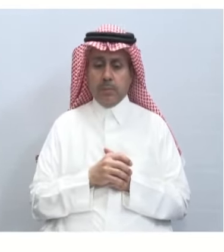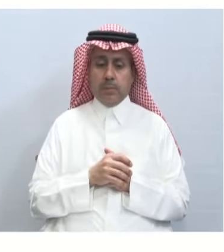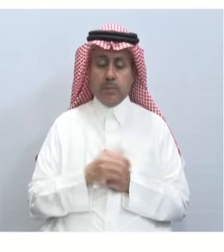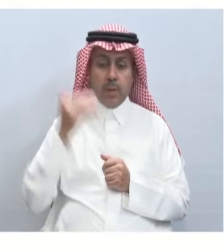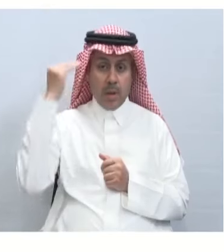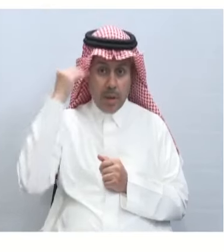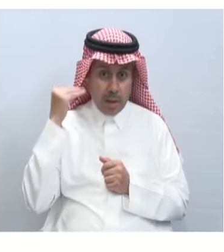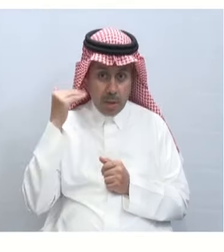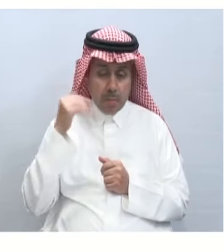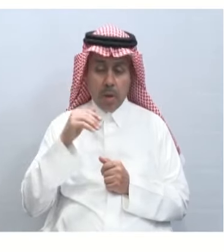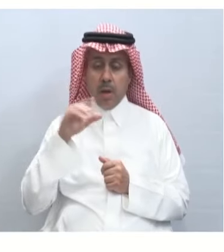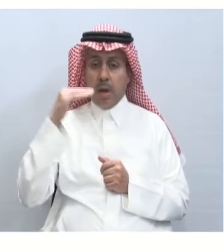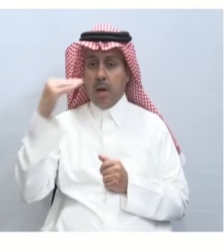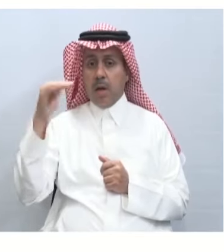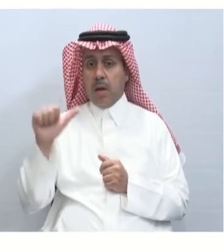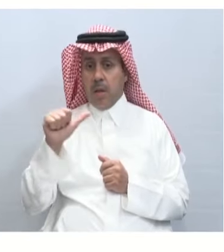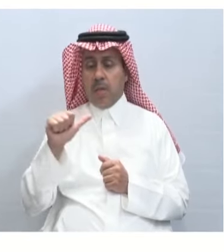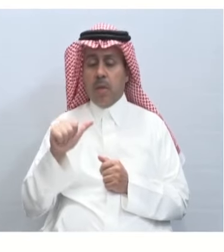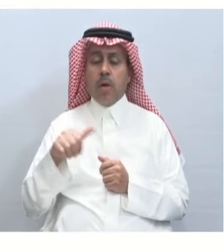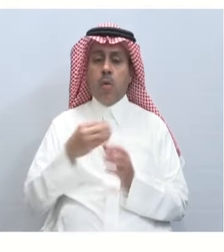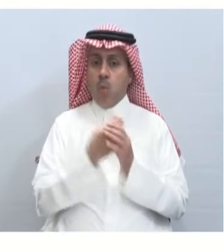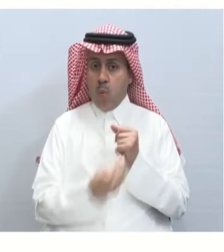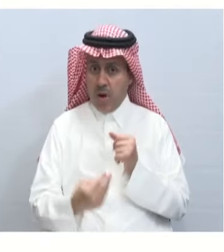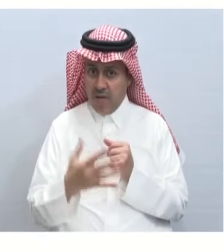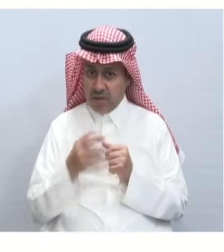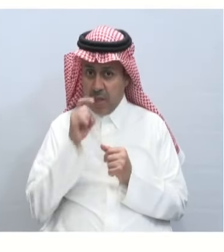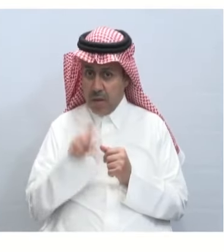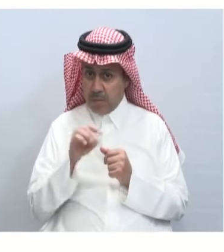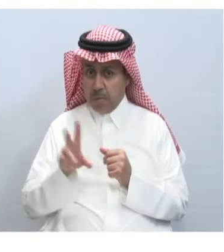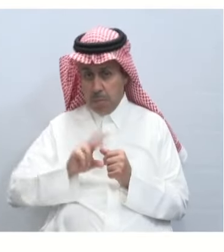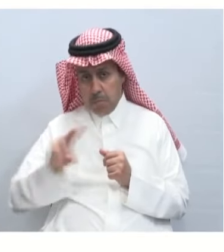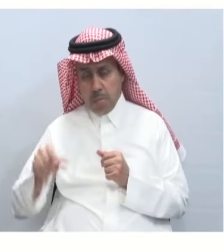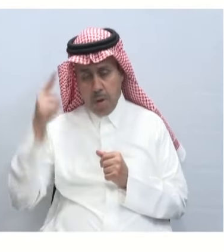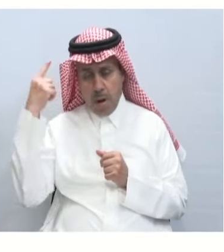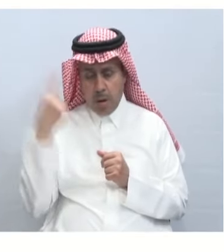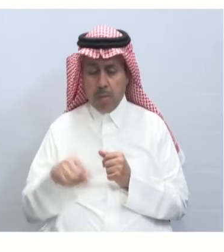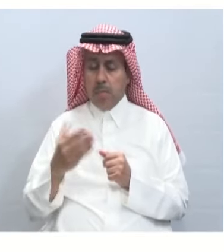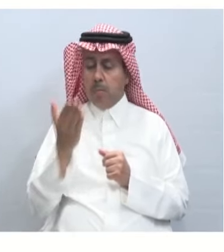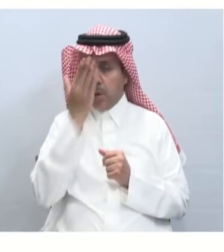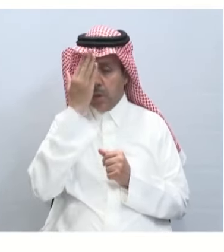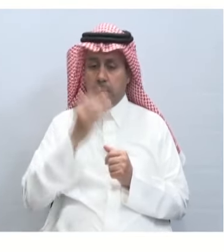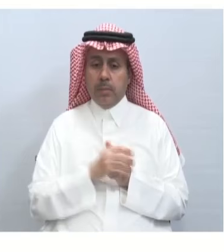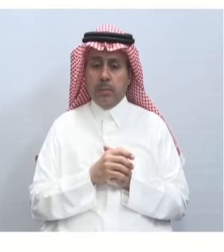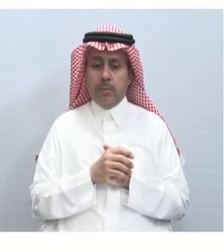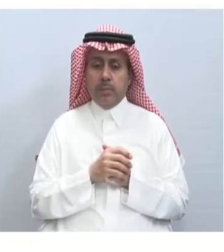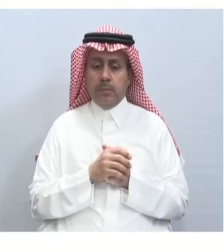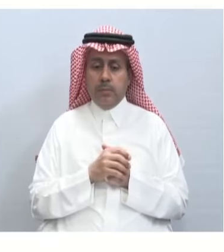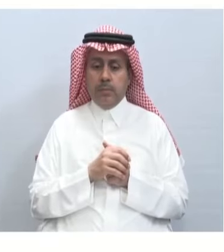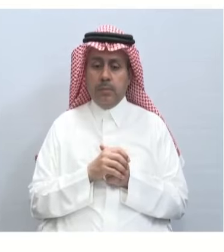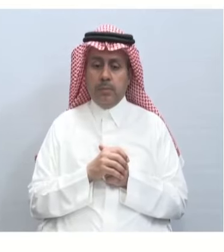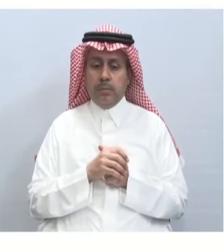اذا يحرم على النفساء ما يحرم على الحائض من